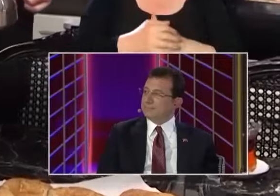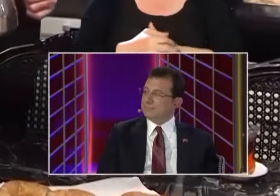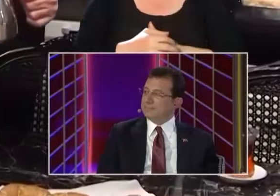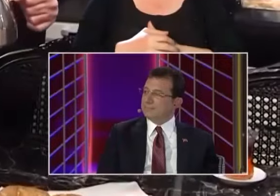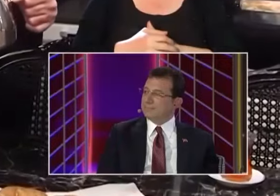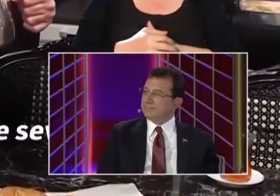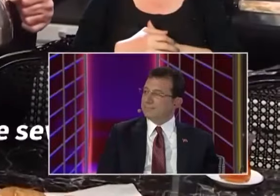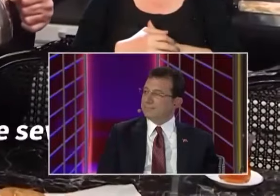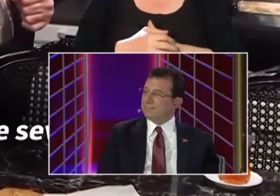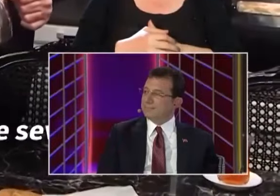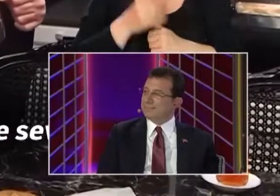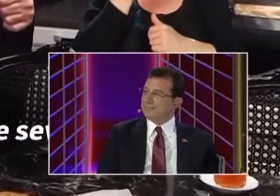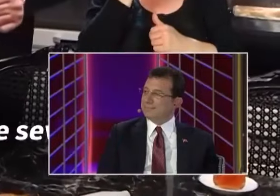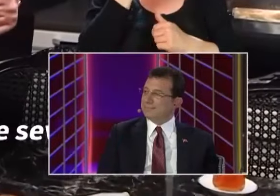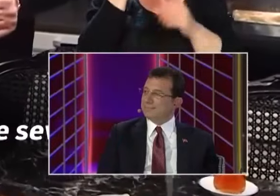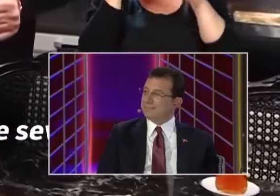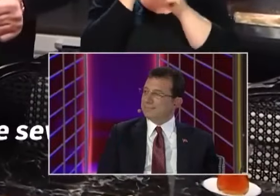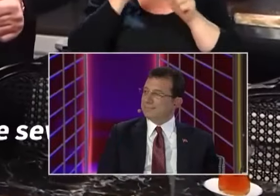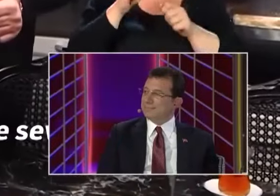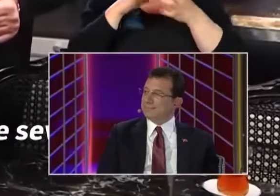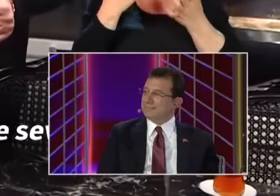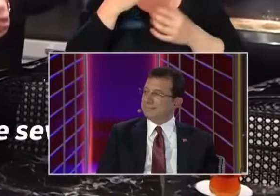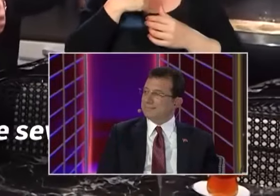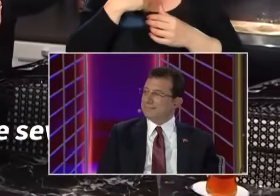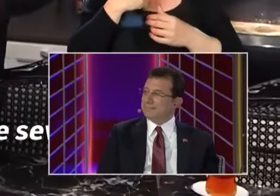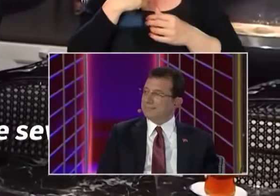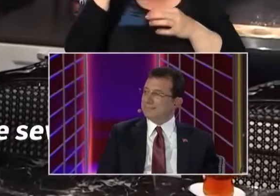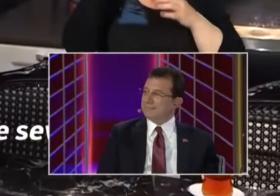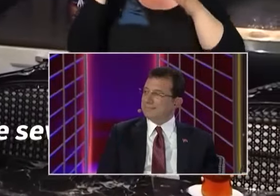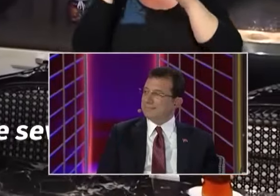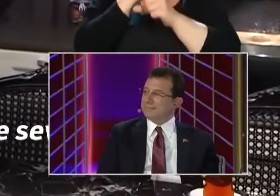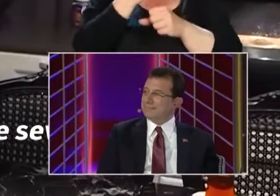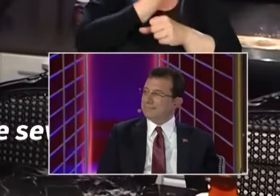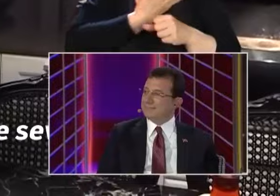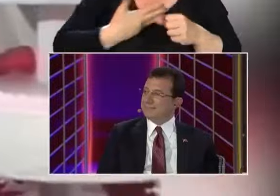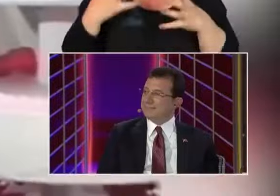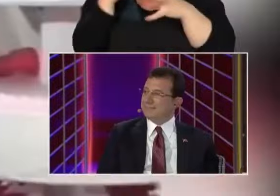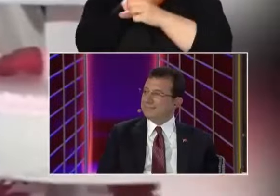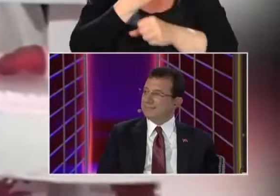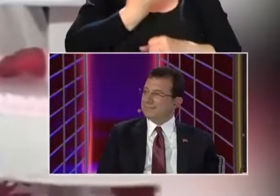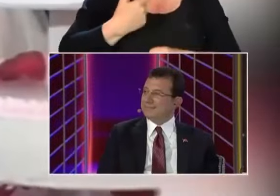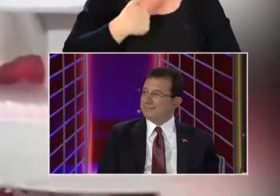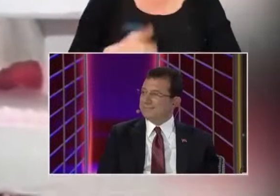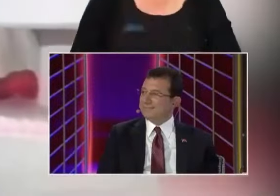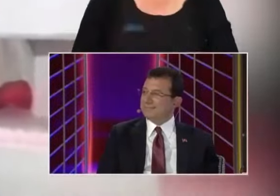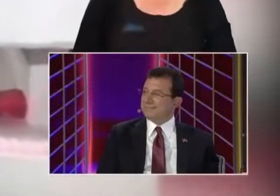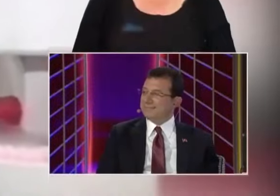Bürekçim. Biraz koyu yapıyorum çünkü benim demim ve sevgim biraz koyu canım.